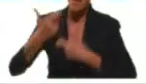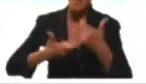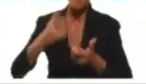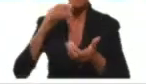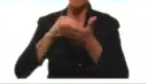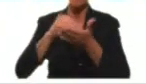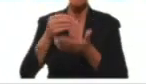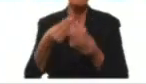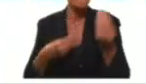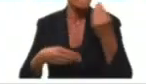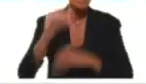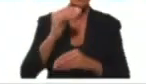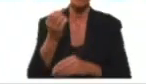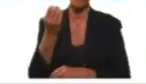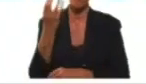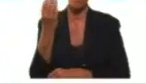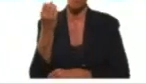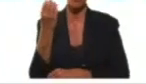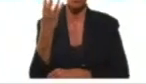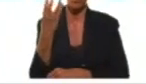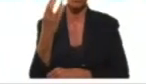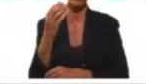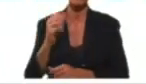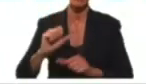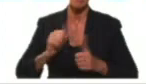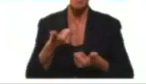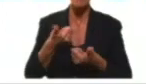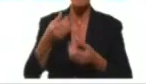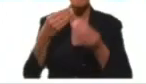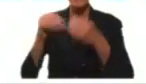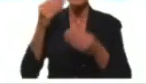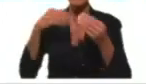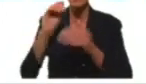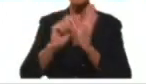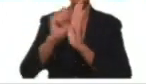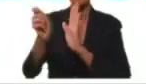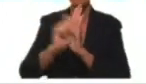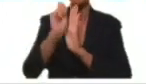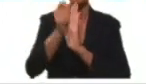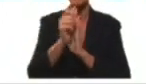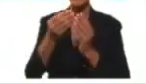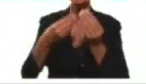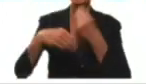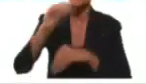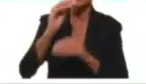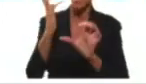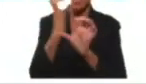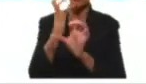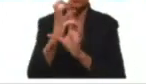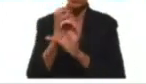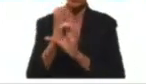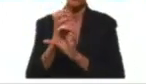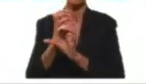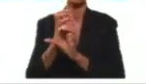Potrzeba więcej pociągów, aby zwiększyć częstotliwość kolei, bo obecna nie jest wystarczająca. Potrzeba więcej autobusów i infrastruktury,